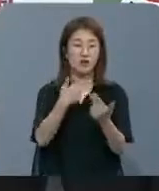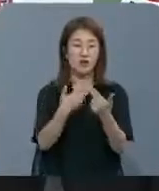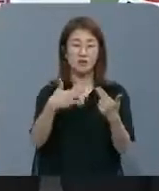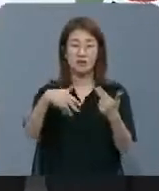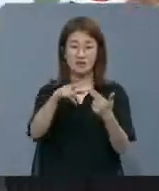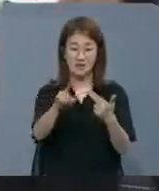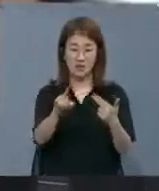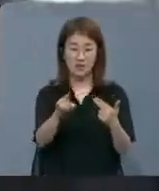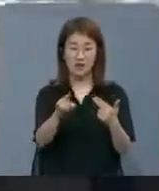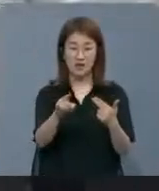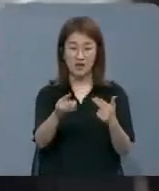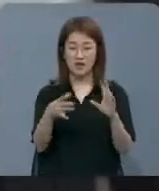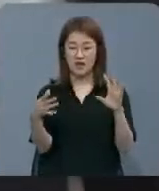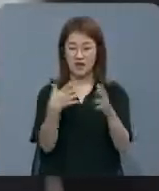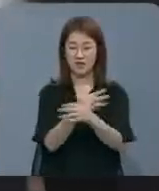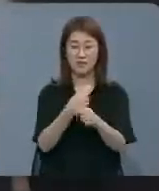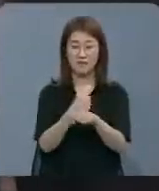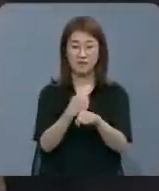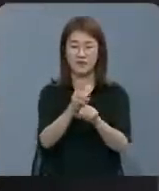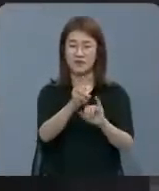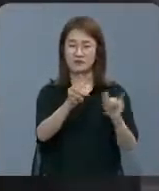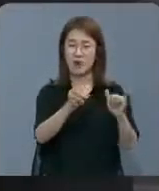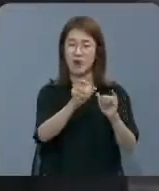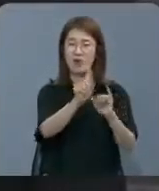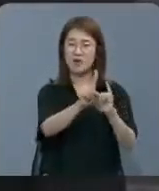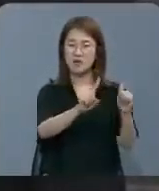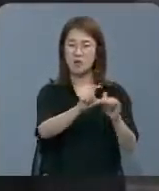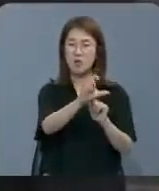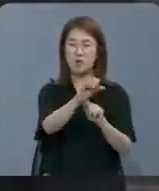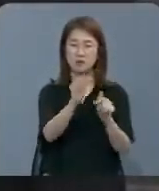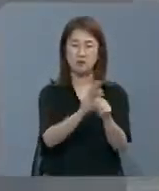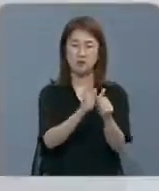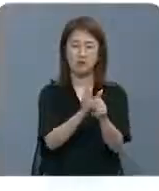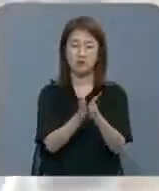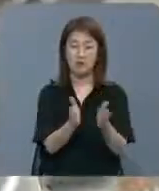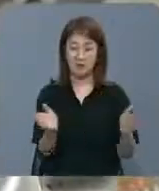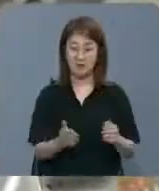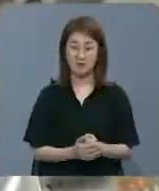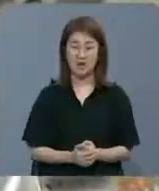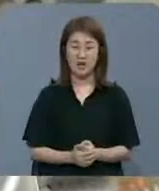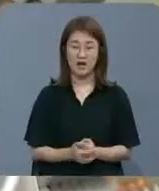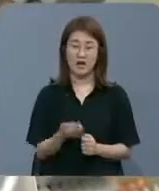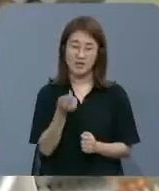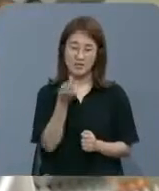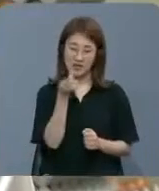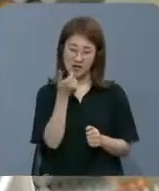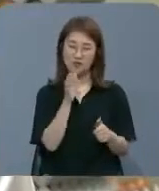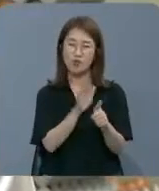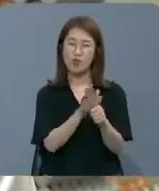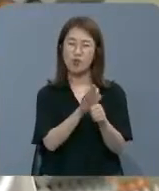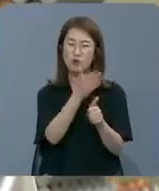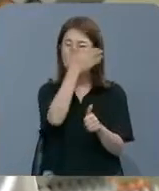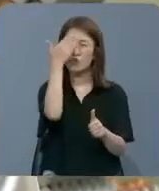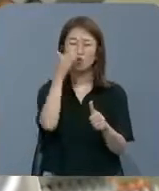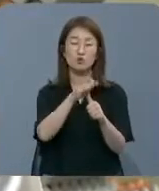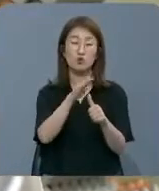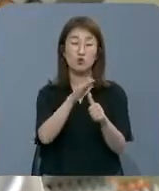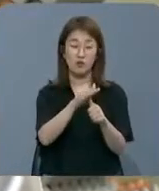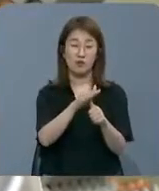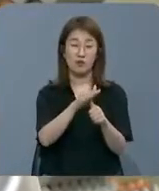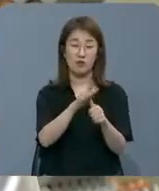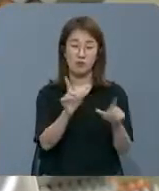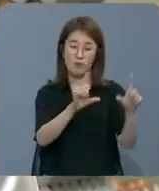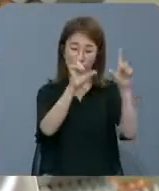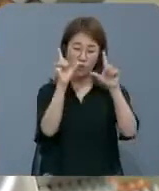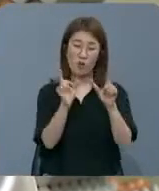후원아동 20명에게 1인당 5만 원을 지원하기 시작했습니다. 작은 보탬이 청소년기를 보내는 데